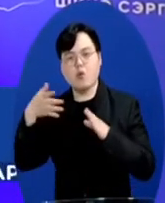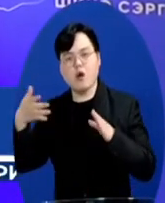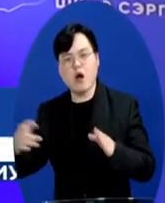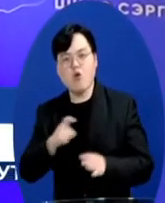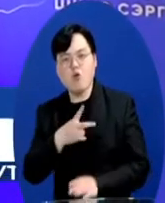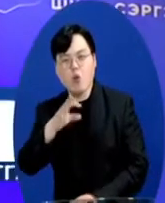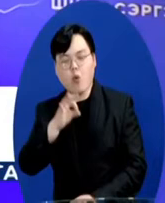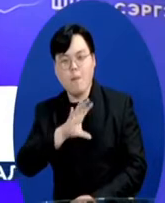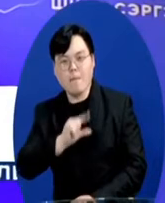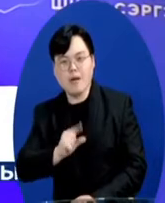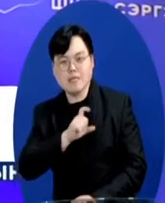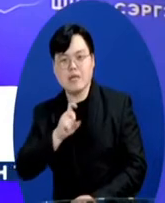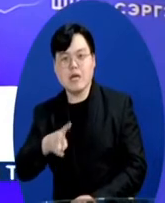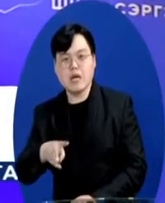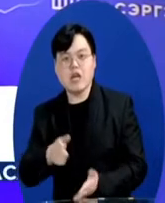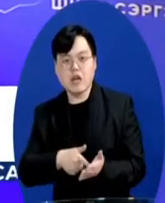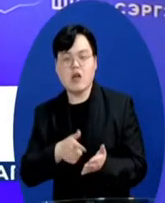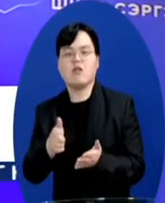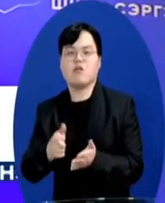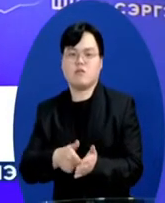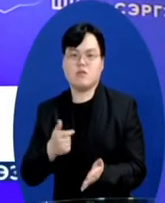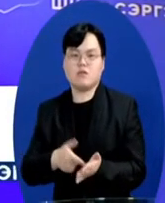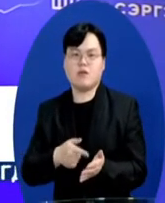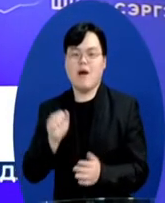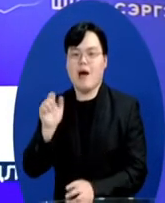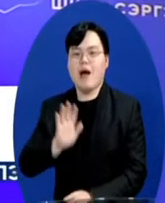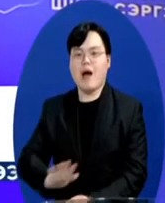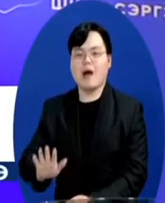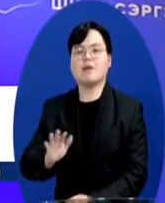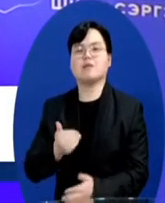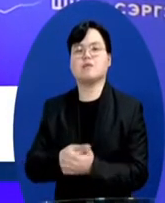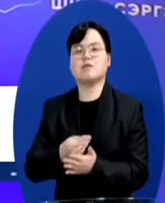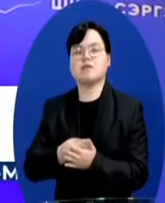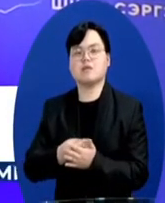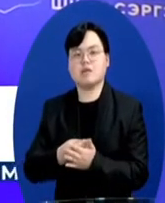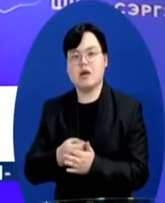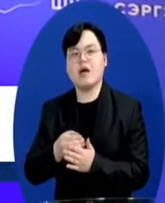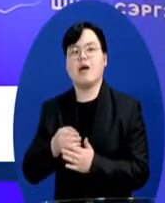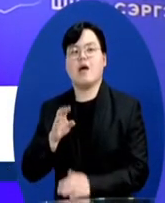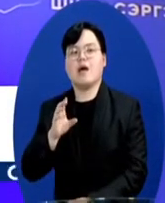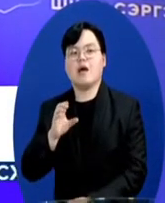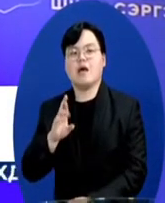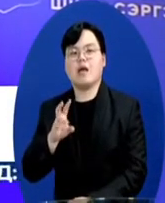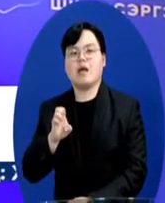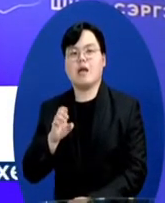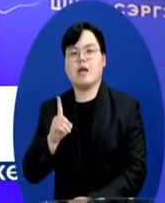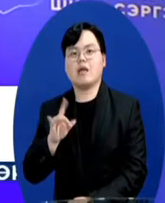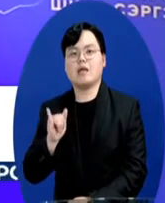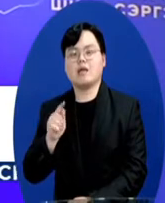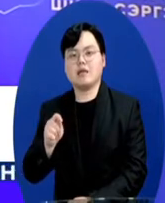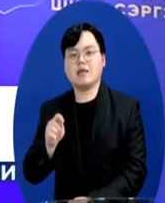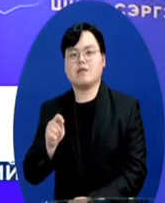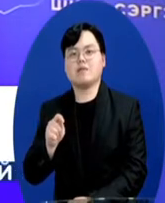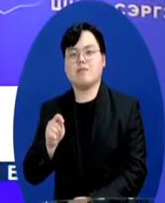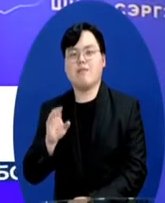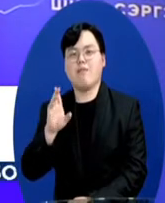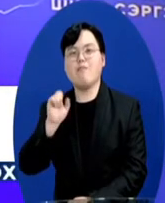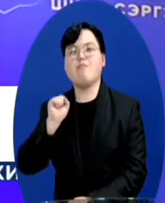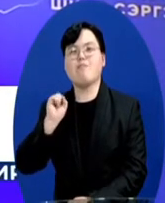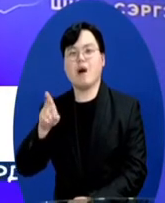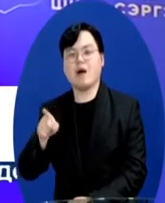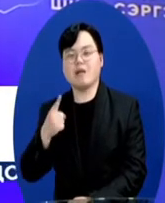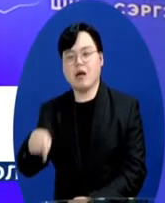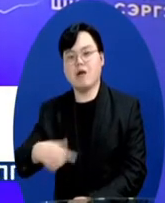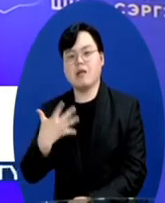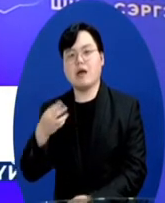их хүсэл хэрэгтэй байна. Азлах одоо Credit Suisse банкны салбраас 1.5 тэрбум долларын одоо шууд хөрөнгө